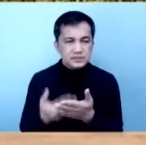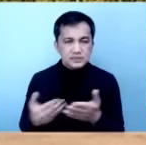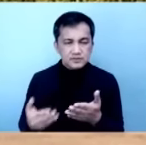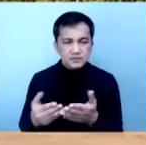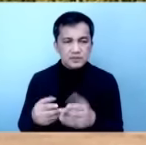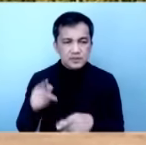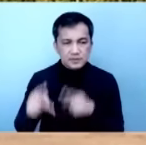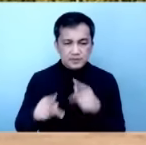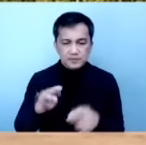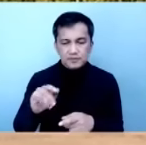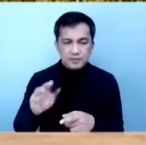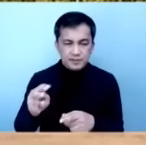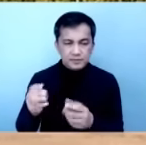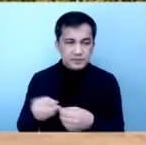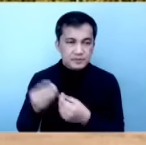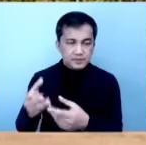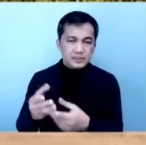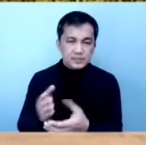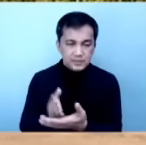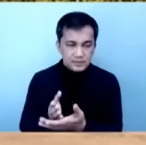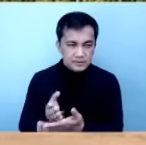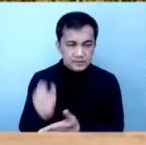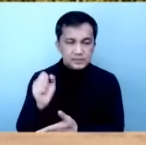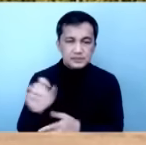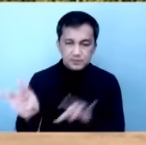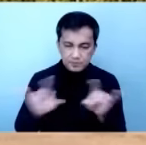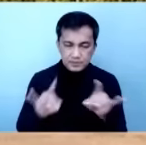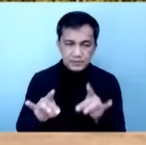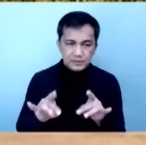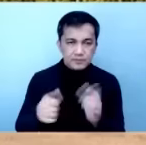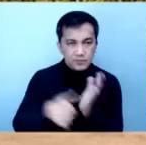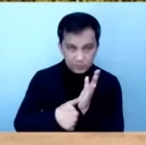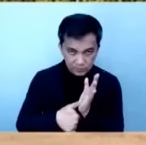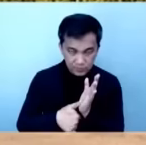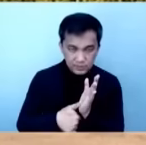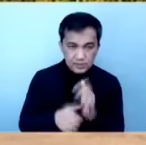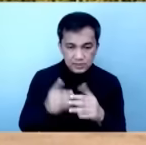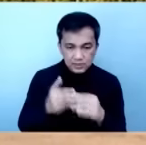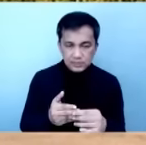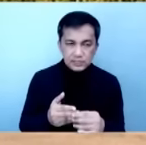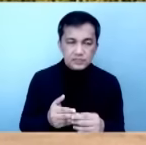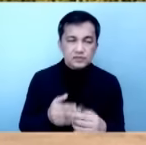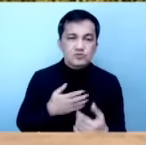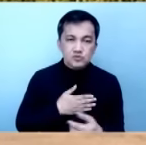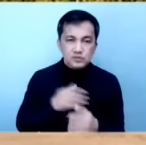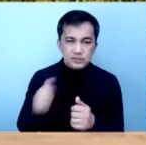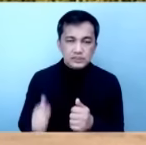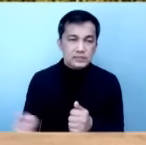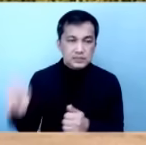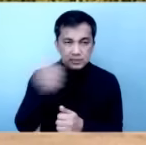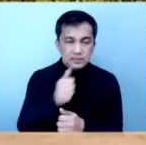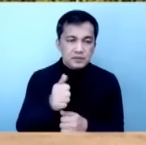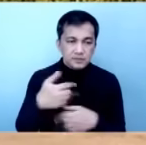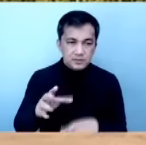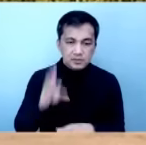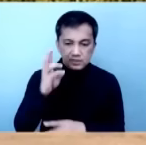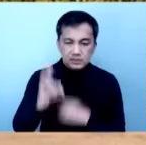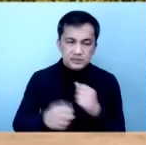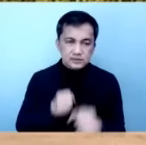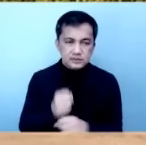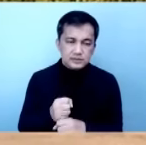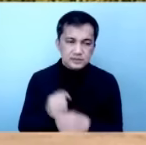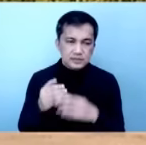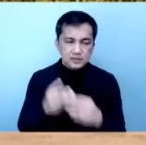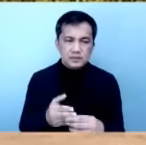region na mabigyan sila ng karapatang pumili at mga leer na nais nilang iluklok matapos ang an na taong pamumuno ng